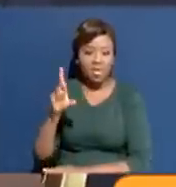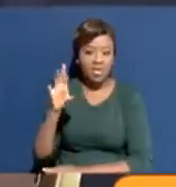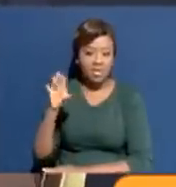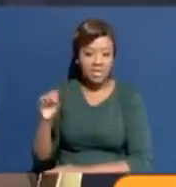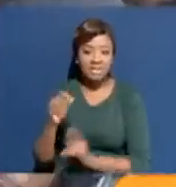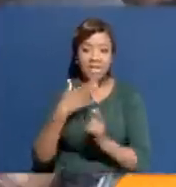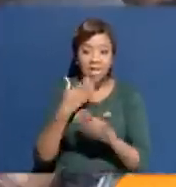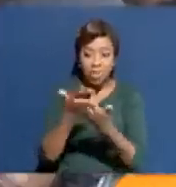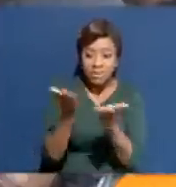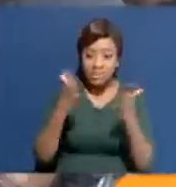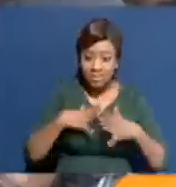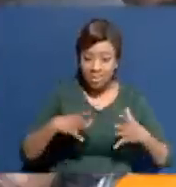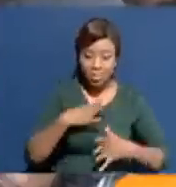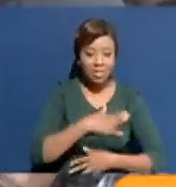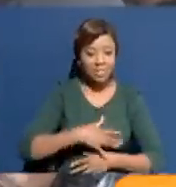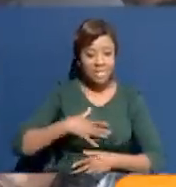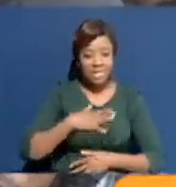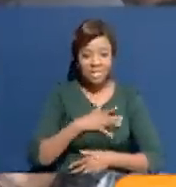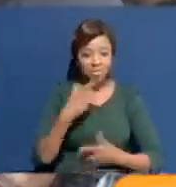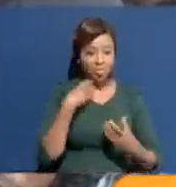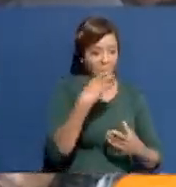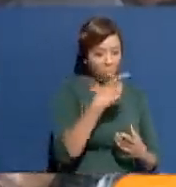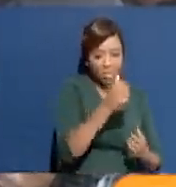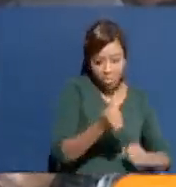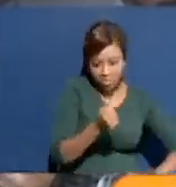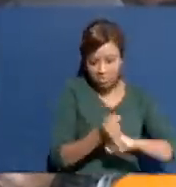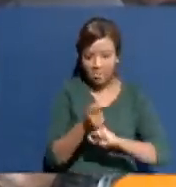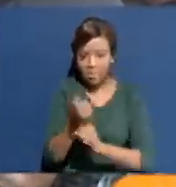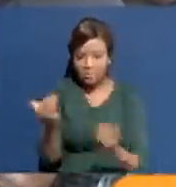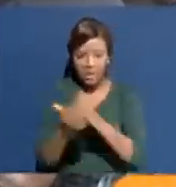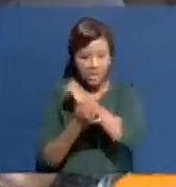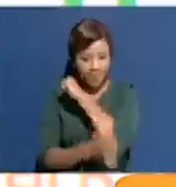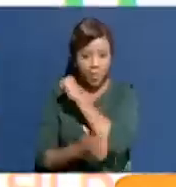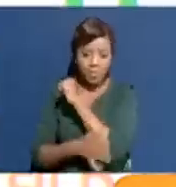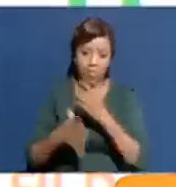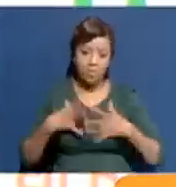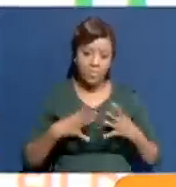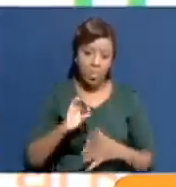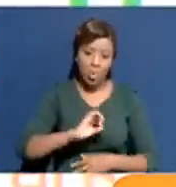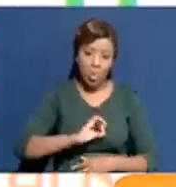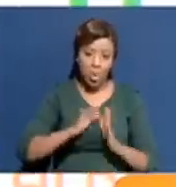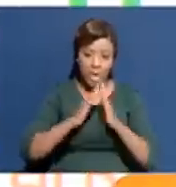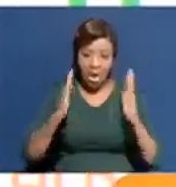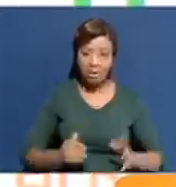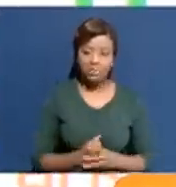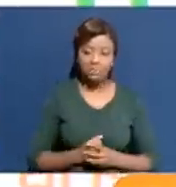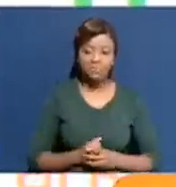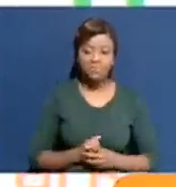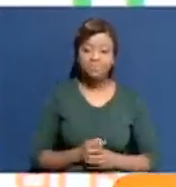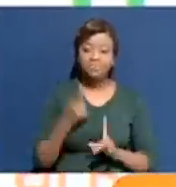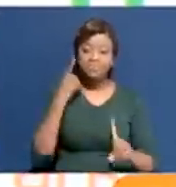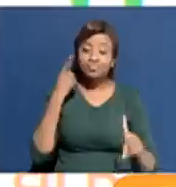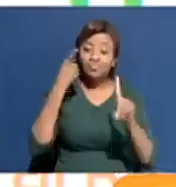walala hai kuwasaidia walala hoi kumiliki nyumba. Njia ya kuhakikisha ya kwamba mwananchi wa